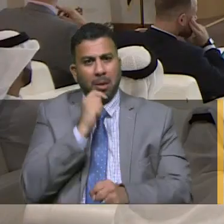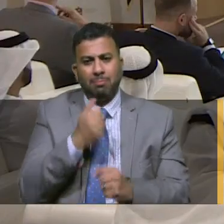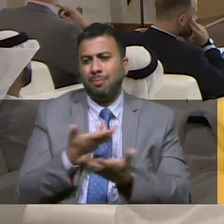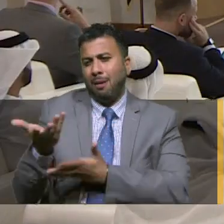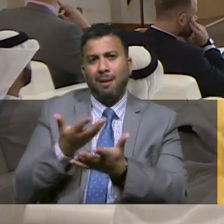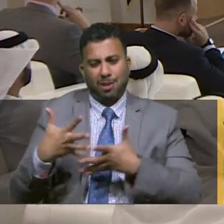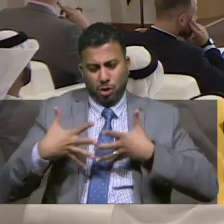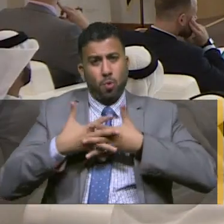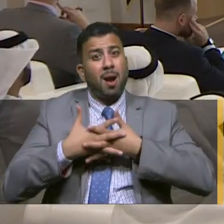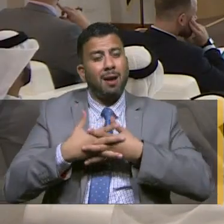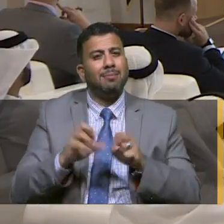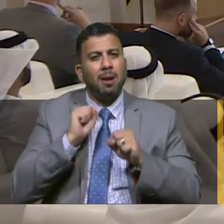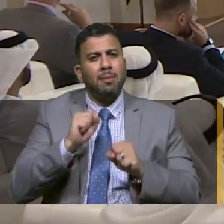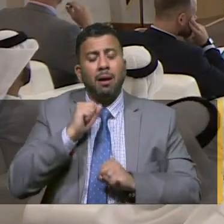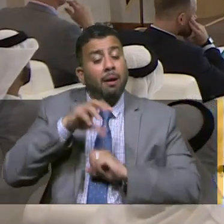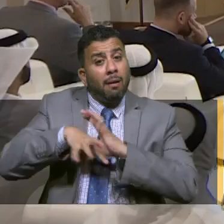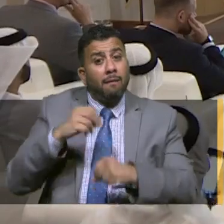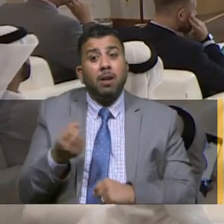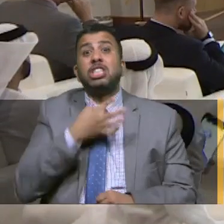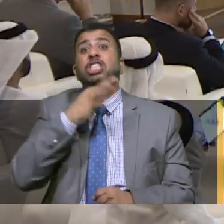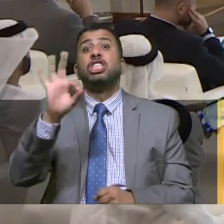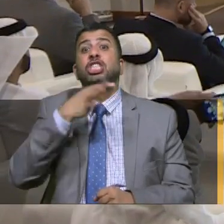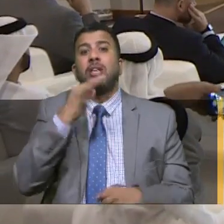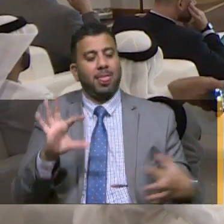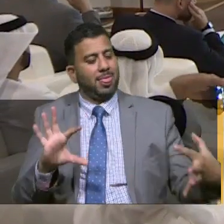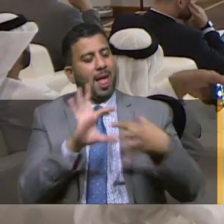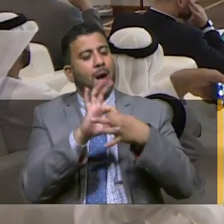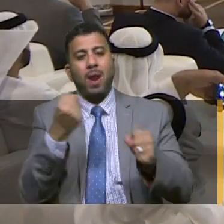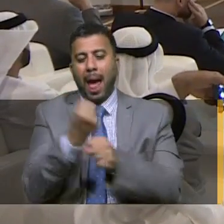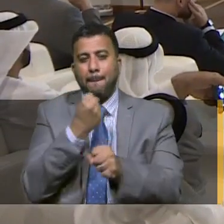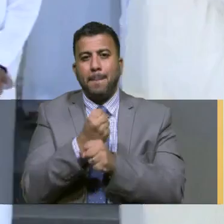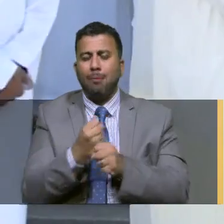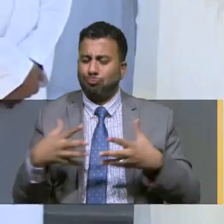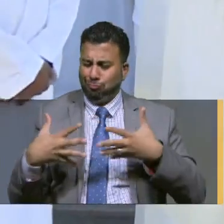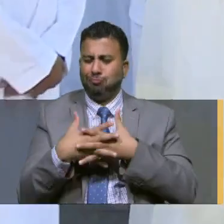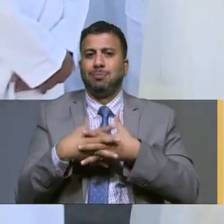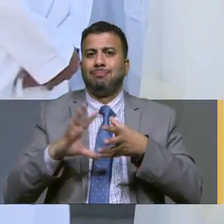العلاقات بين الشركاء لخلق فرص جديدة للتعاون والعمل المشترك.